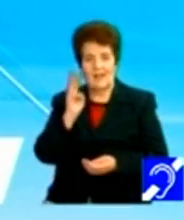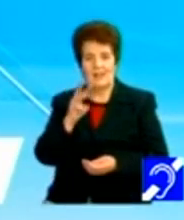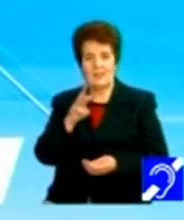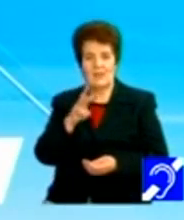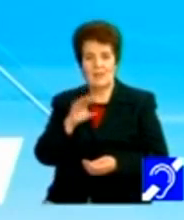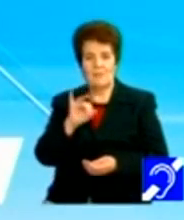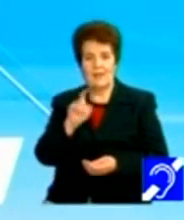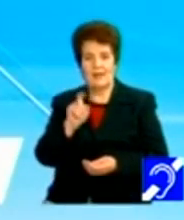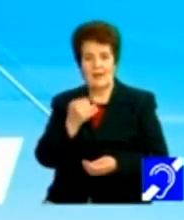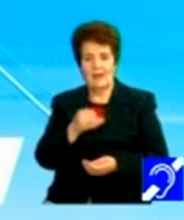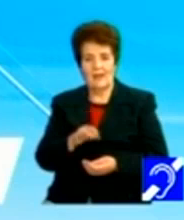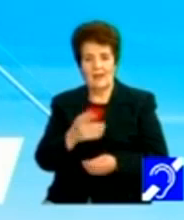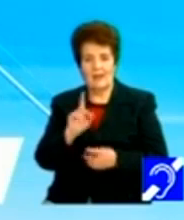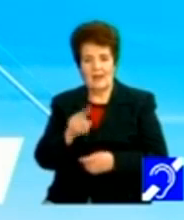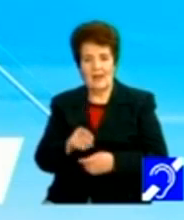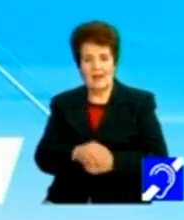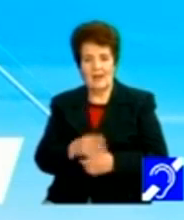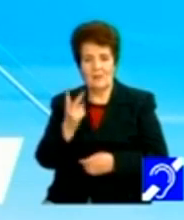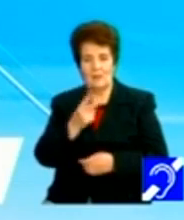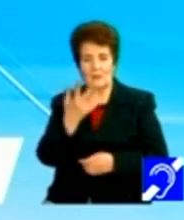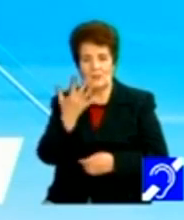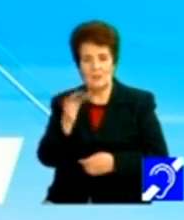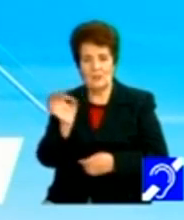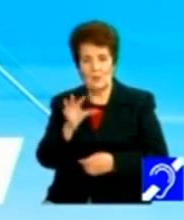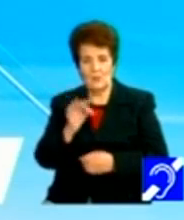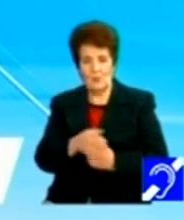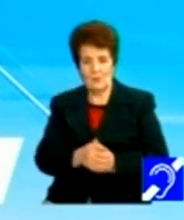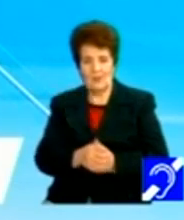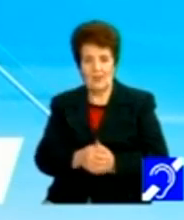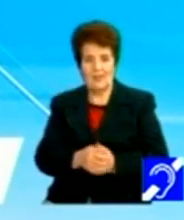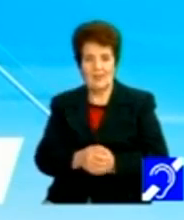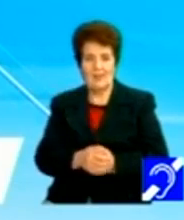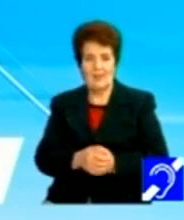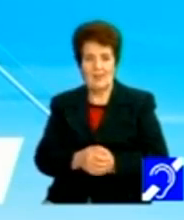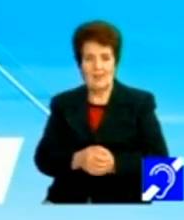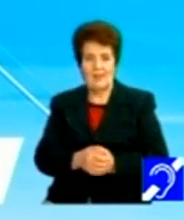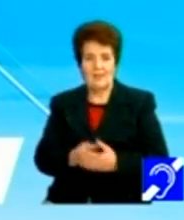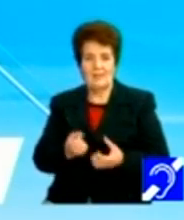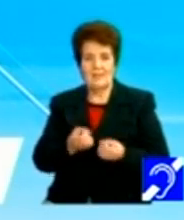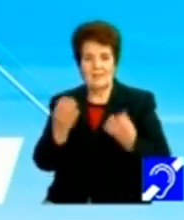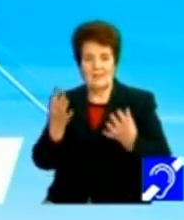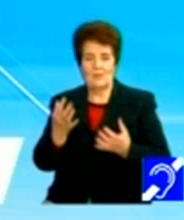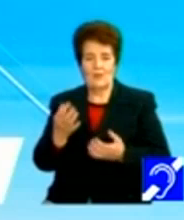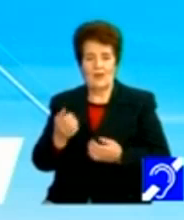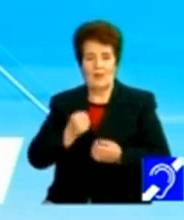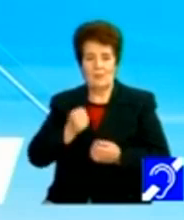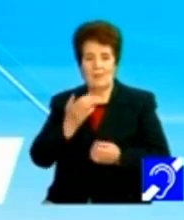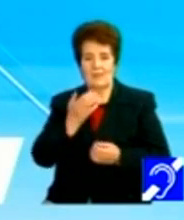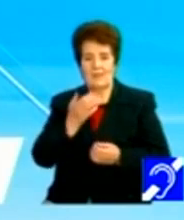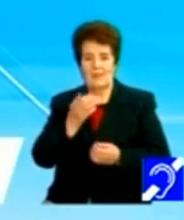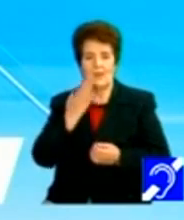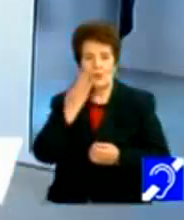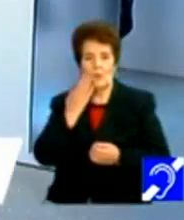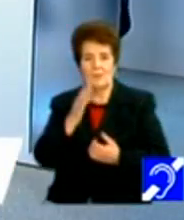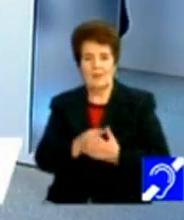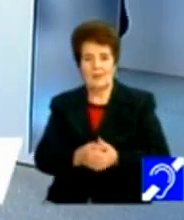care își are ziua de naștere pe 25 octombrie și de ziua sa este și ziua Armatei Române. În viață Sustieri.